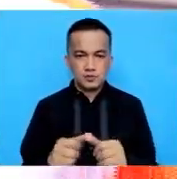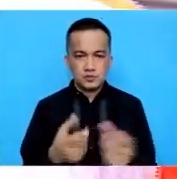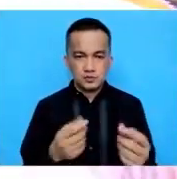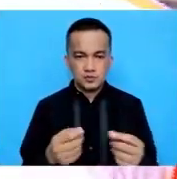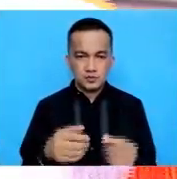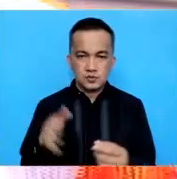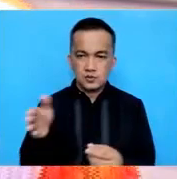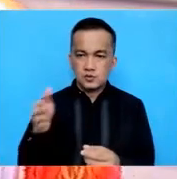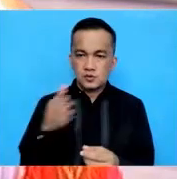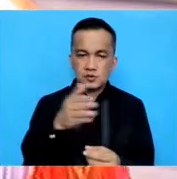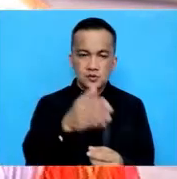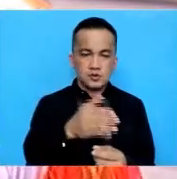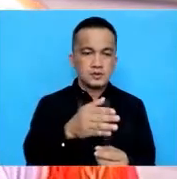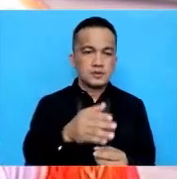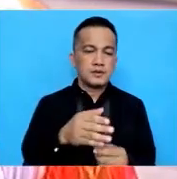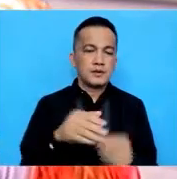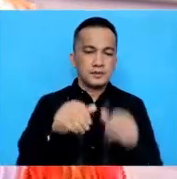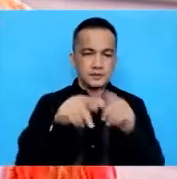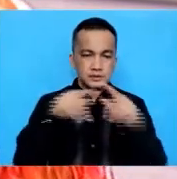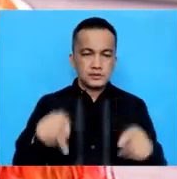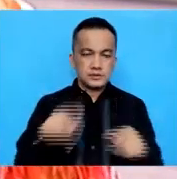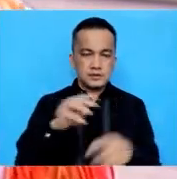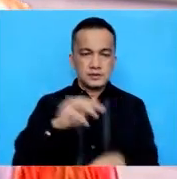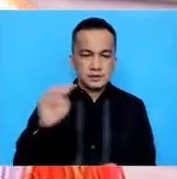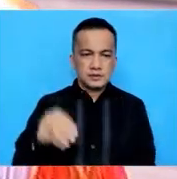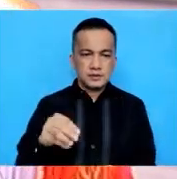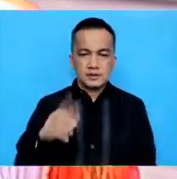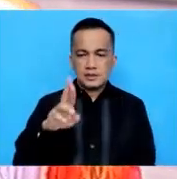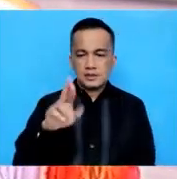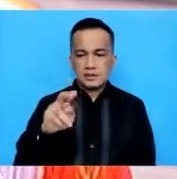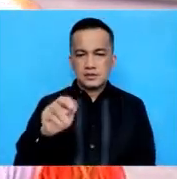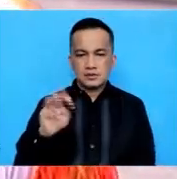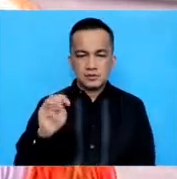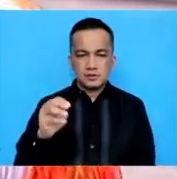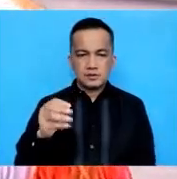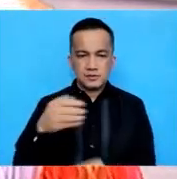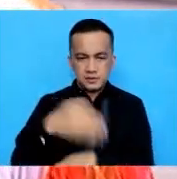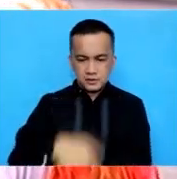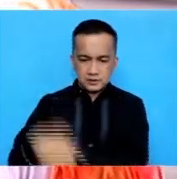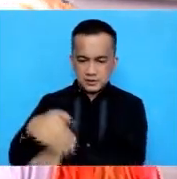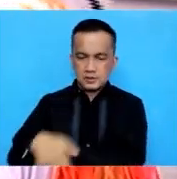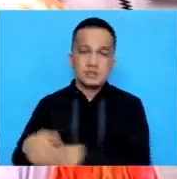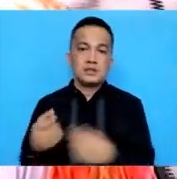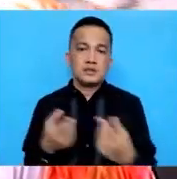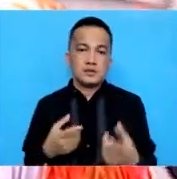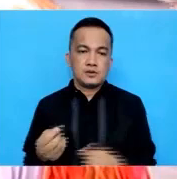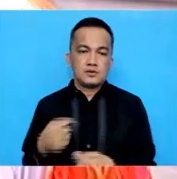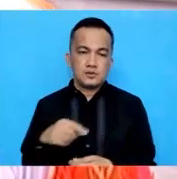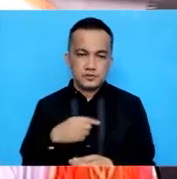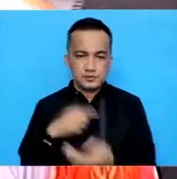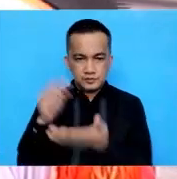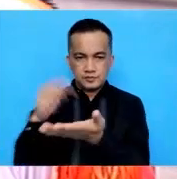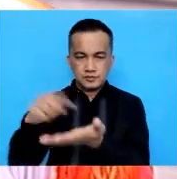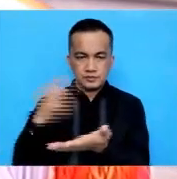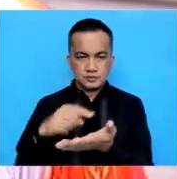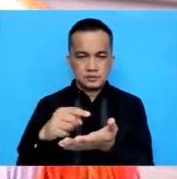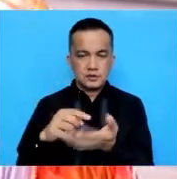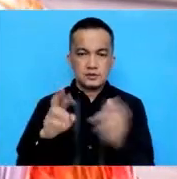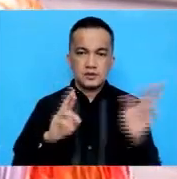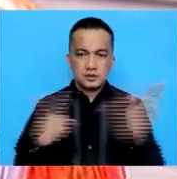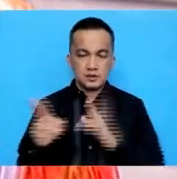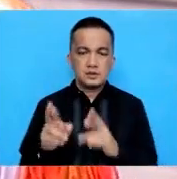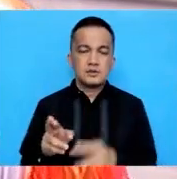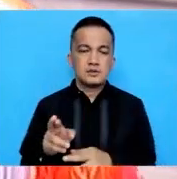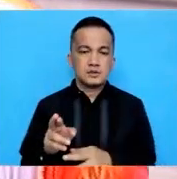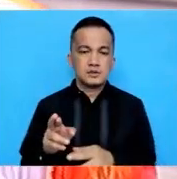mga presinto sa Maynila. Random inspection, ma'am. Every night naman ginagawa natin to check on the alertness and